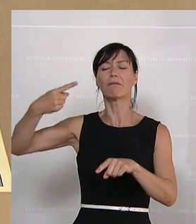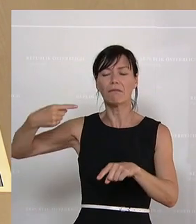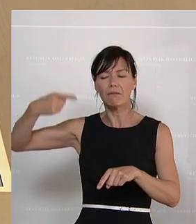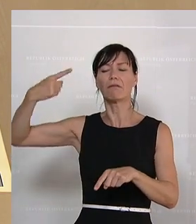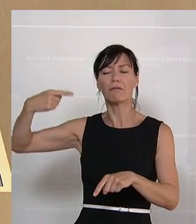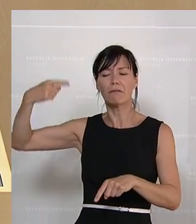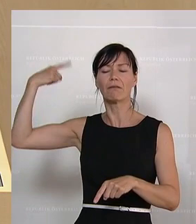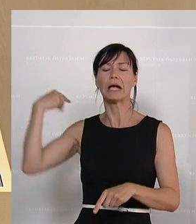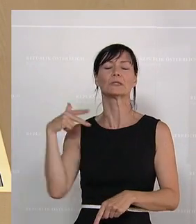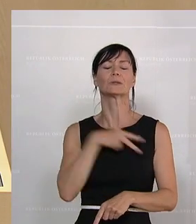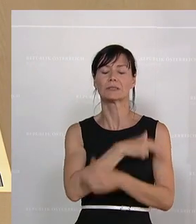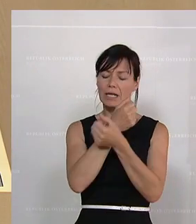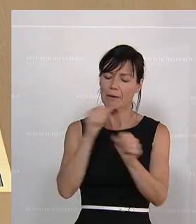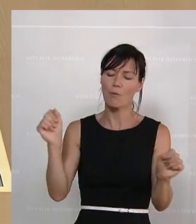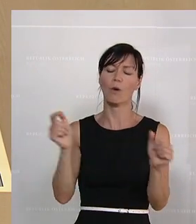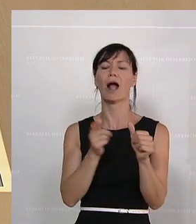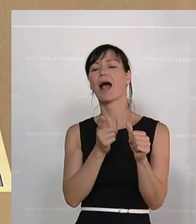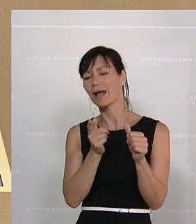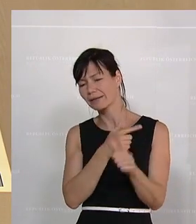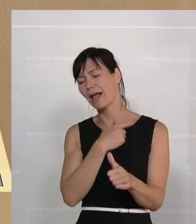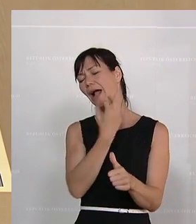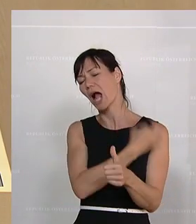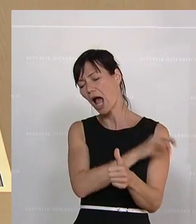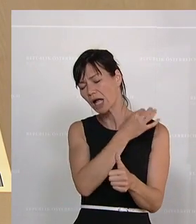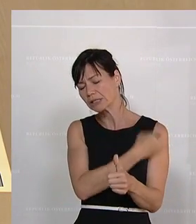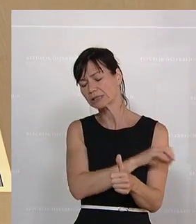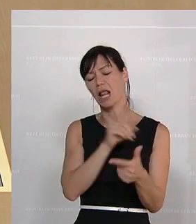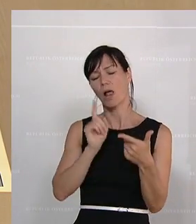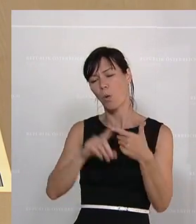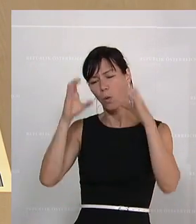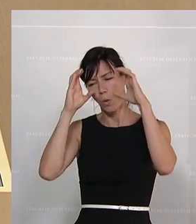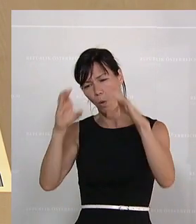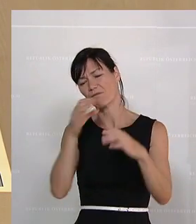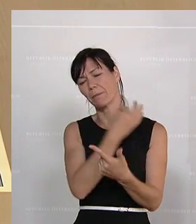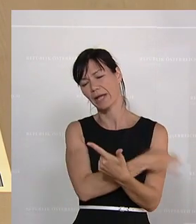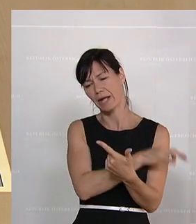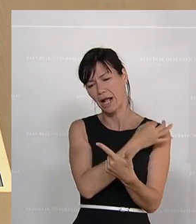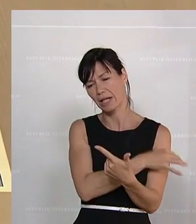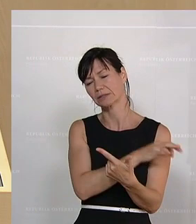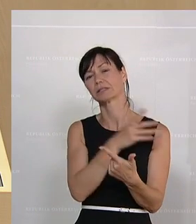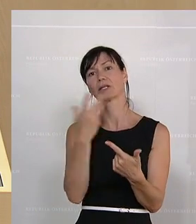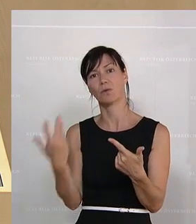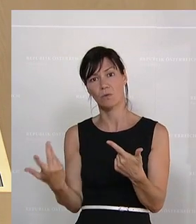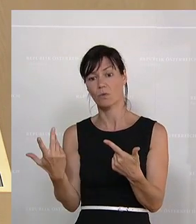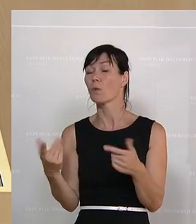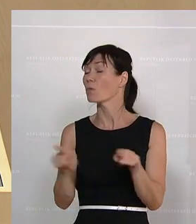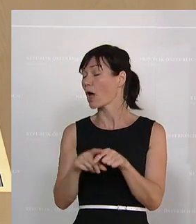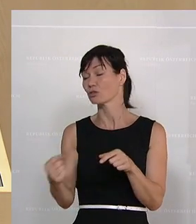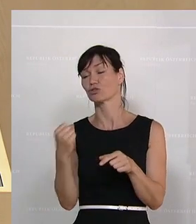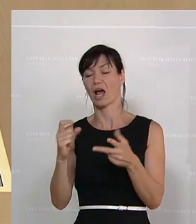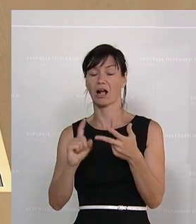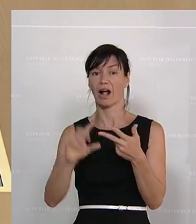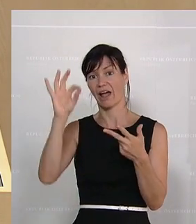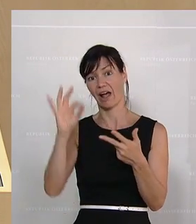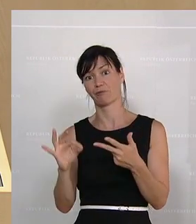sozialdemokratie unter sozialdemokratischen kanzler unter der haube und auch unter heftiger beteiligung der freiheitlichen